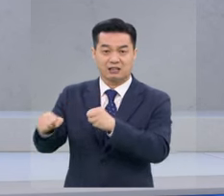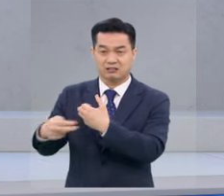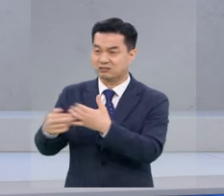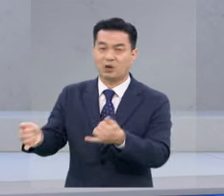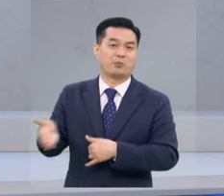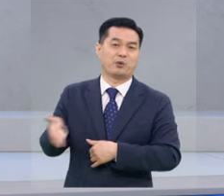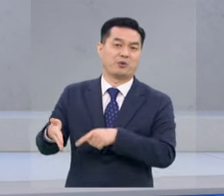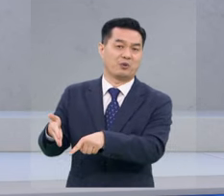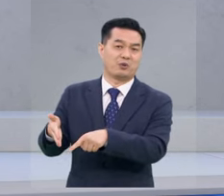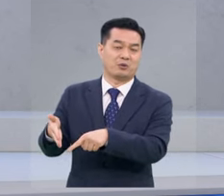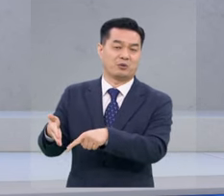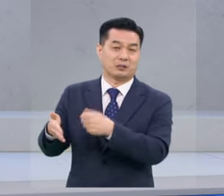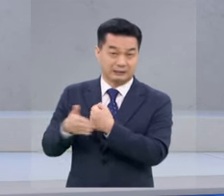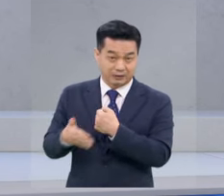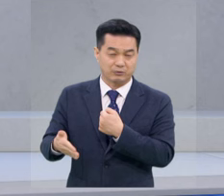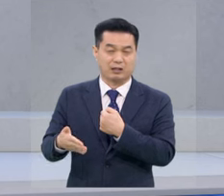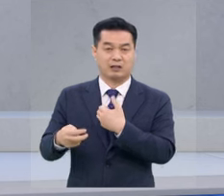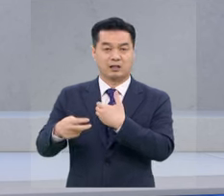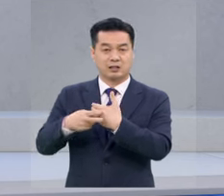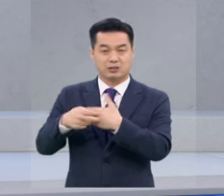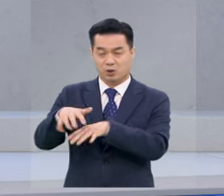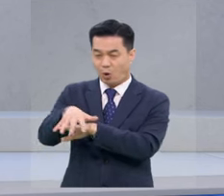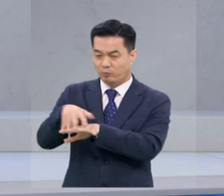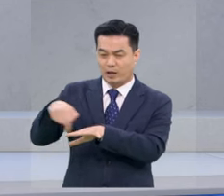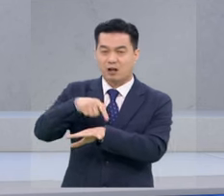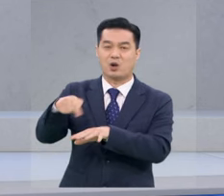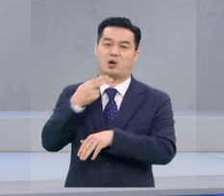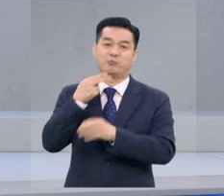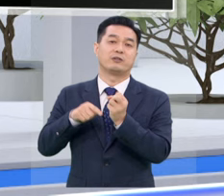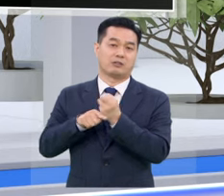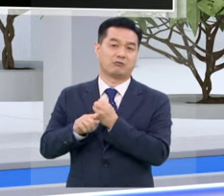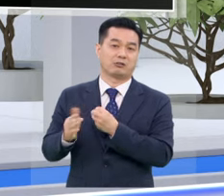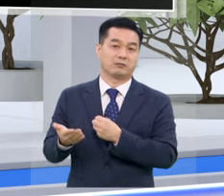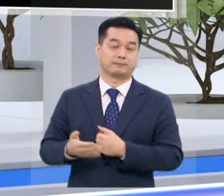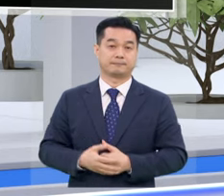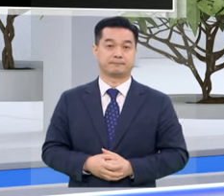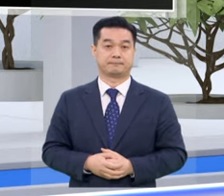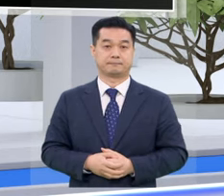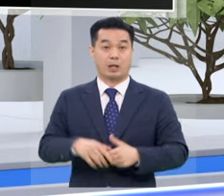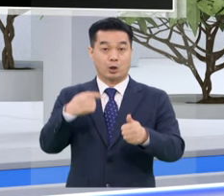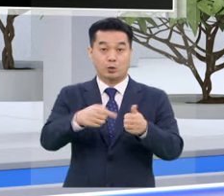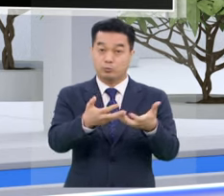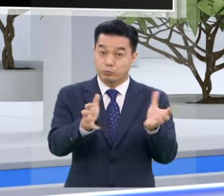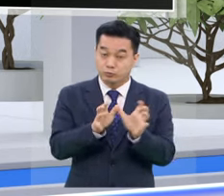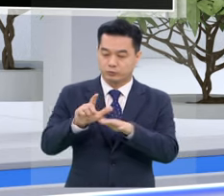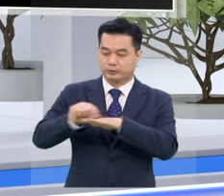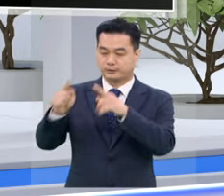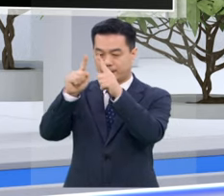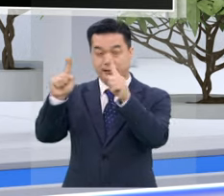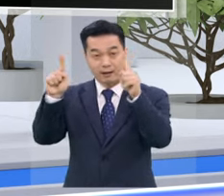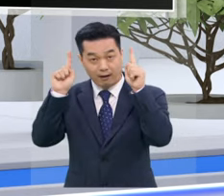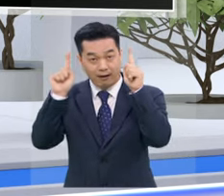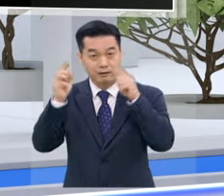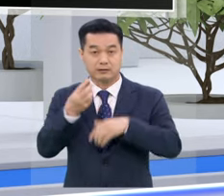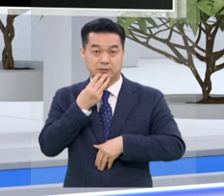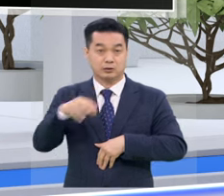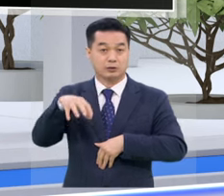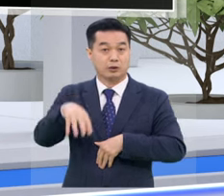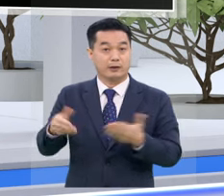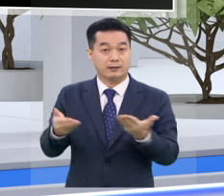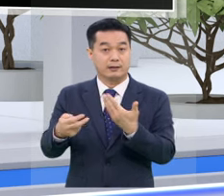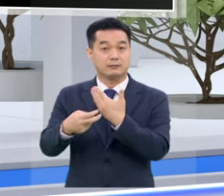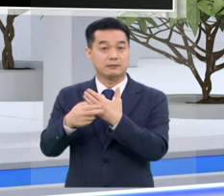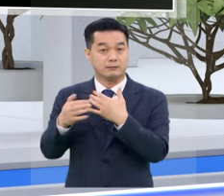이유이며 의료 인프라가 구축되지 않는 이유입니다 교육부와 지방대학은 서울에서 근무하는